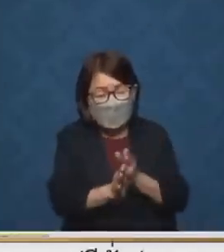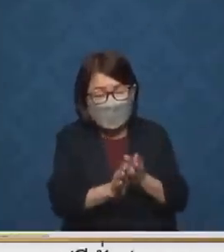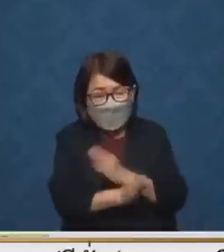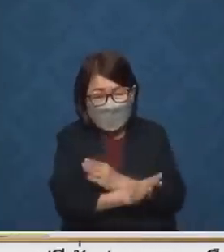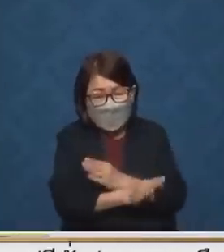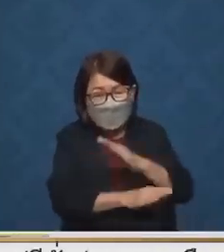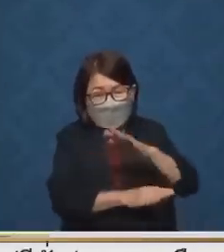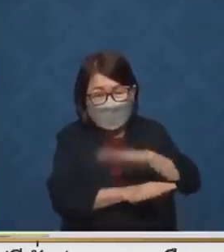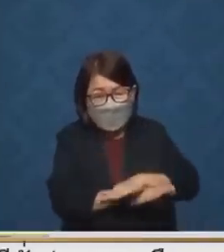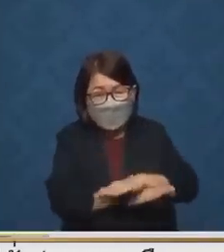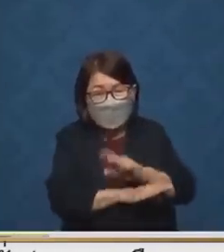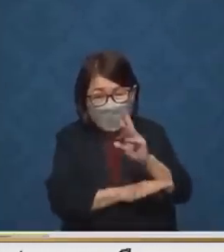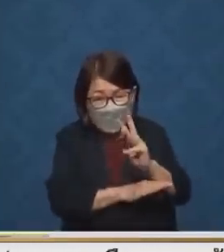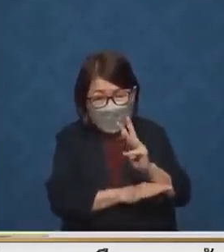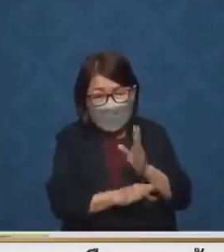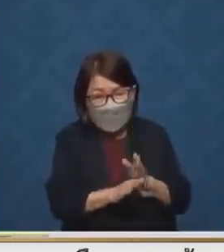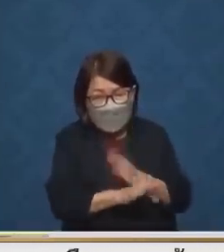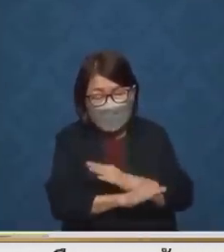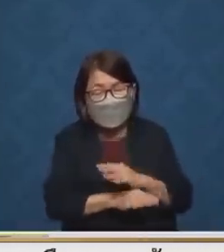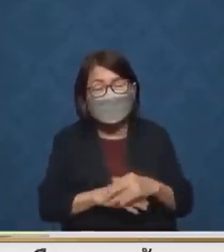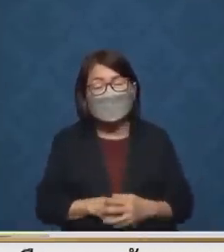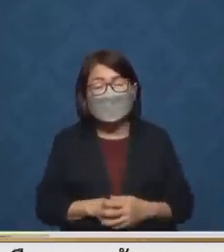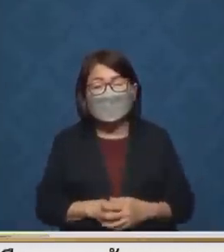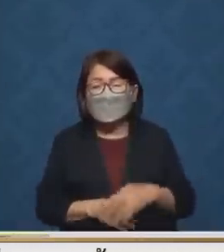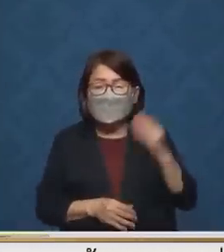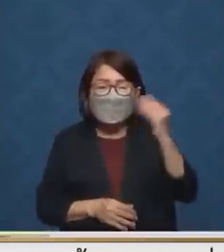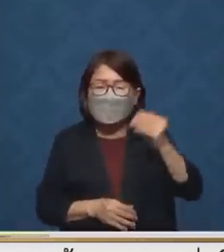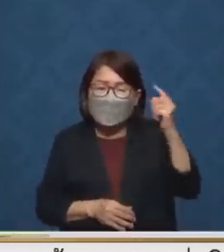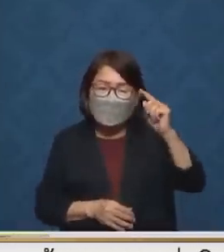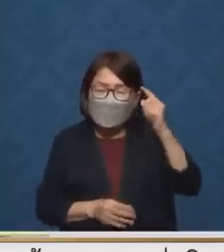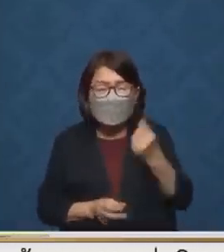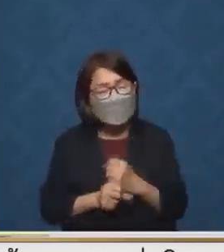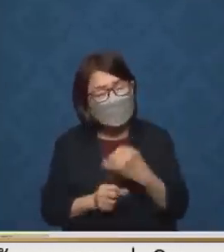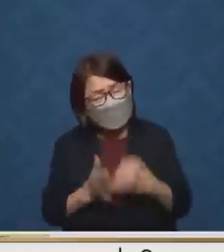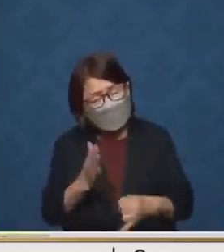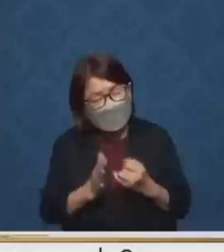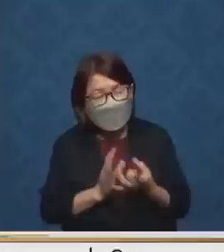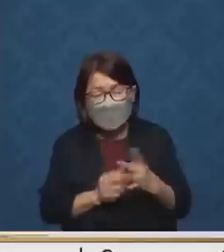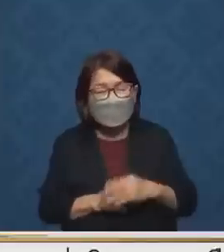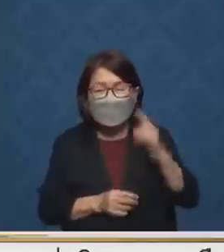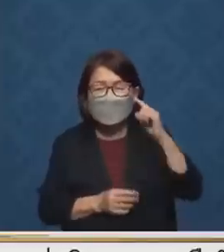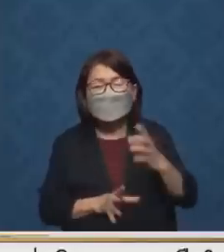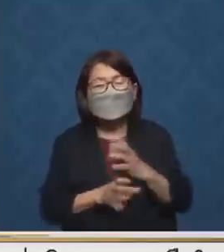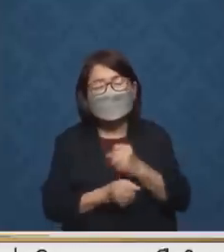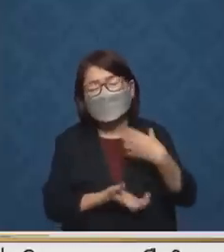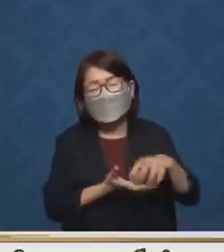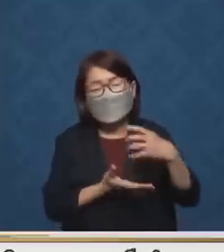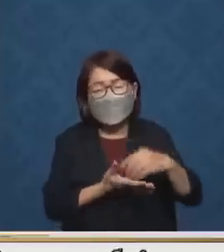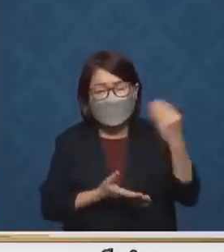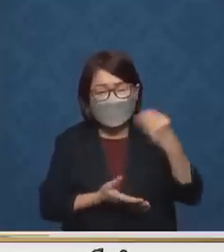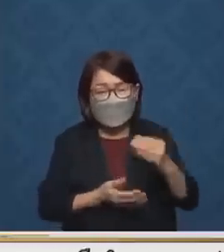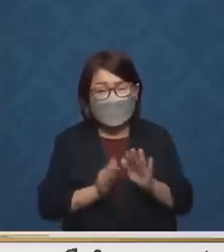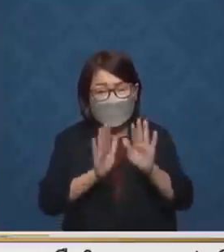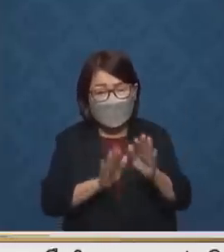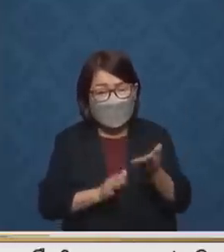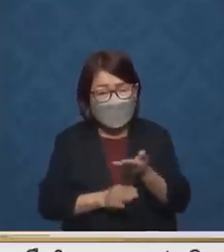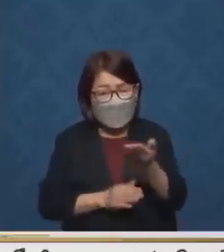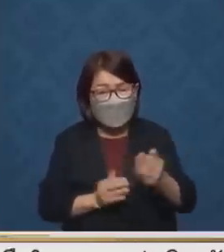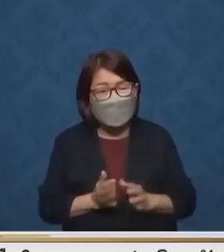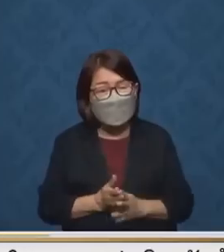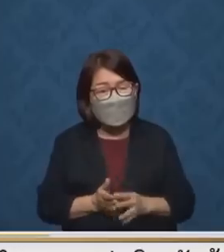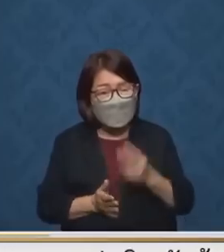องทุกวันเพราะวาแต่แลววัไม่รู้ทำอะไรพลาดไปบ้างต้ให้รายงานทกวนน่ะและสังเกตใหดีกระ